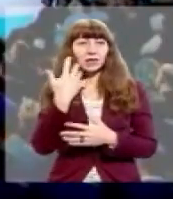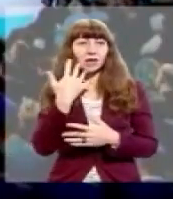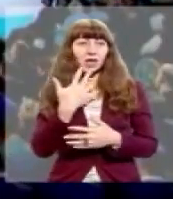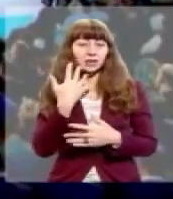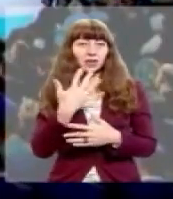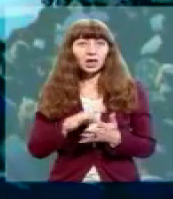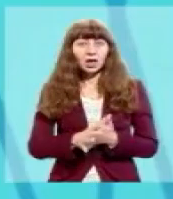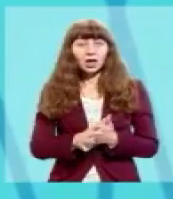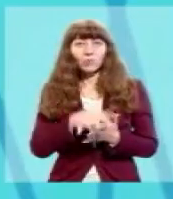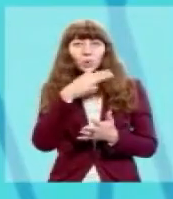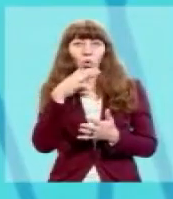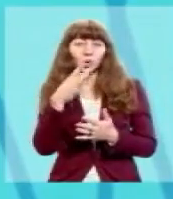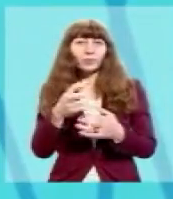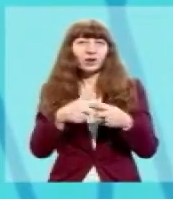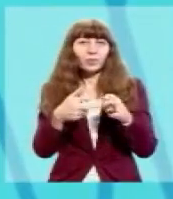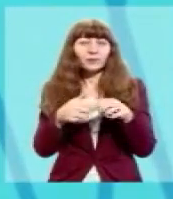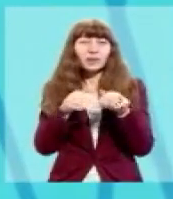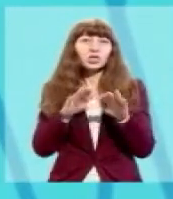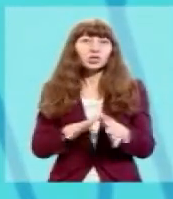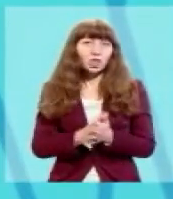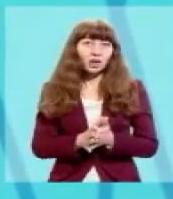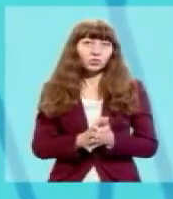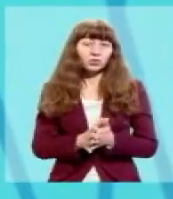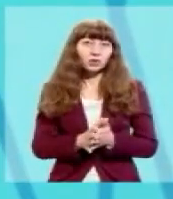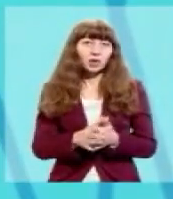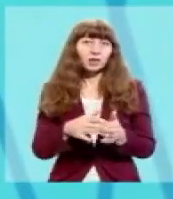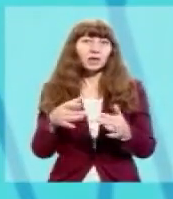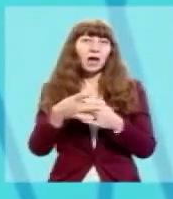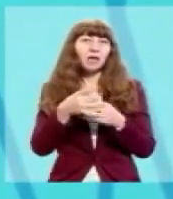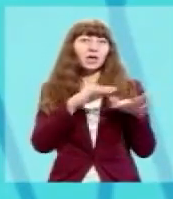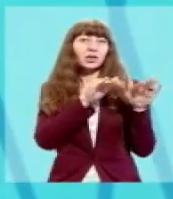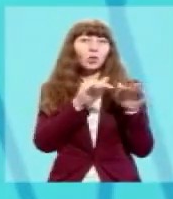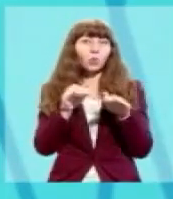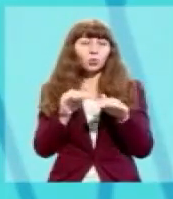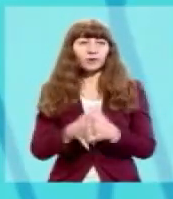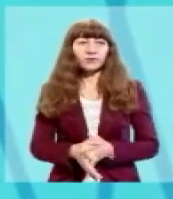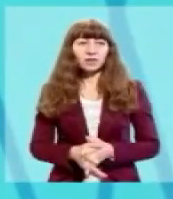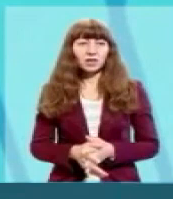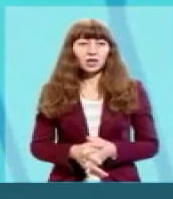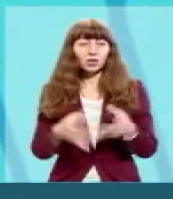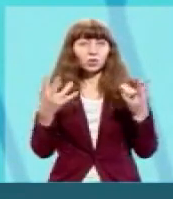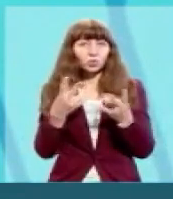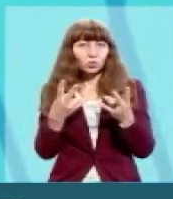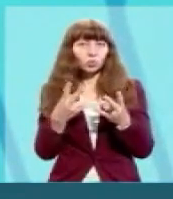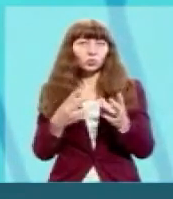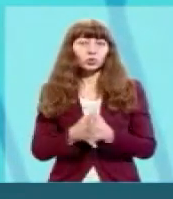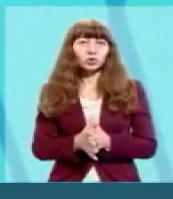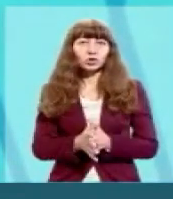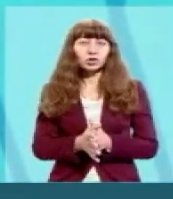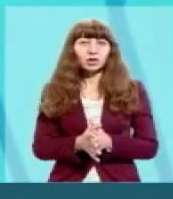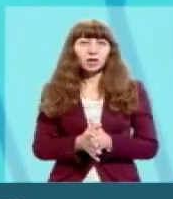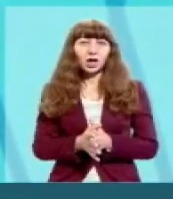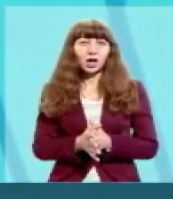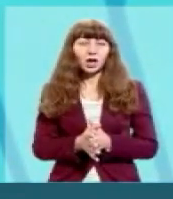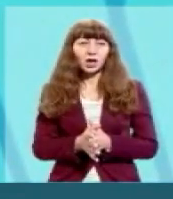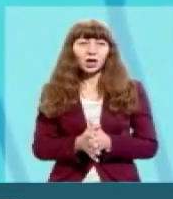сіздердің ықпалдарыңызбен өңірлік деңгейде шешілетін мәселелер. Сондықтан барлық проблеманы орталыққа ысырып қоятын